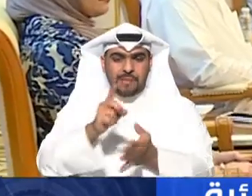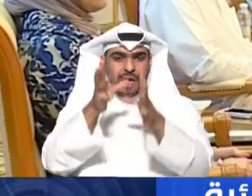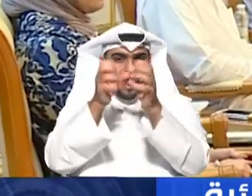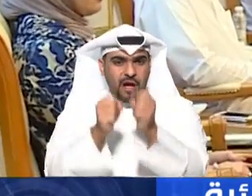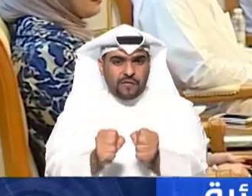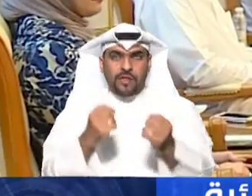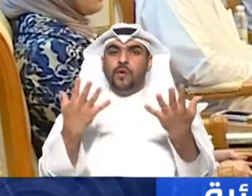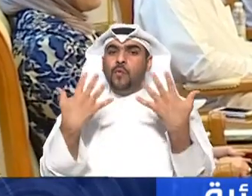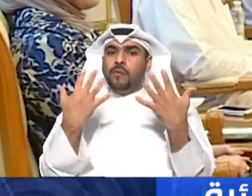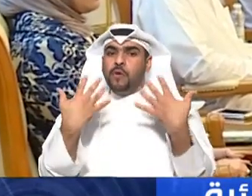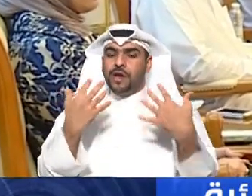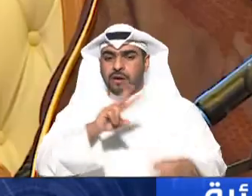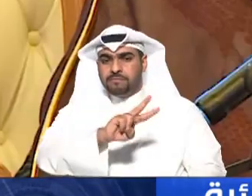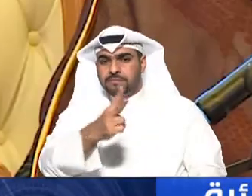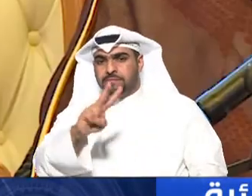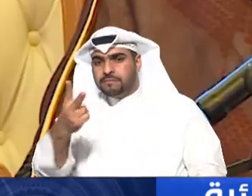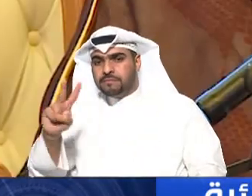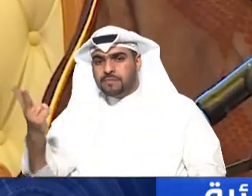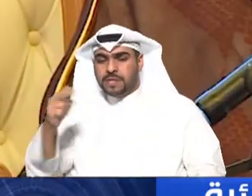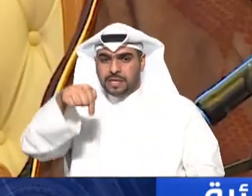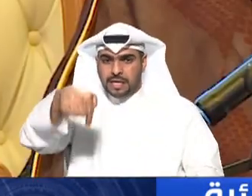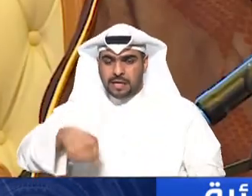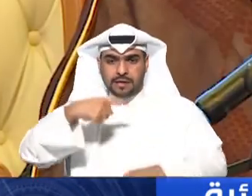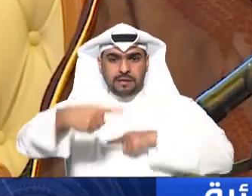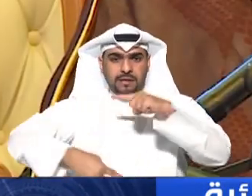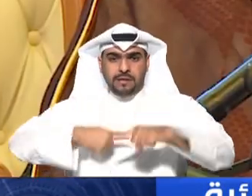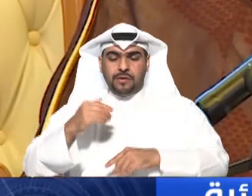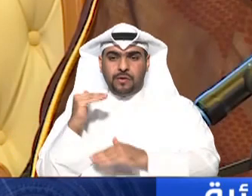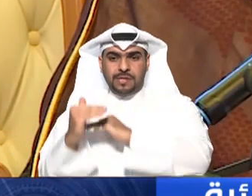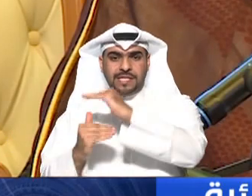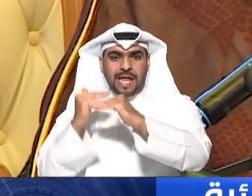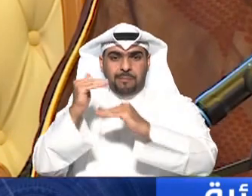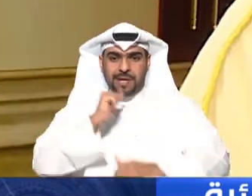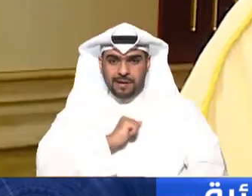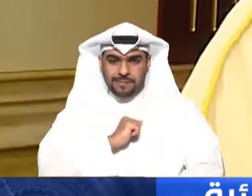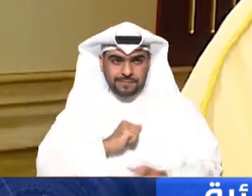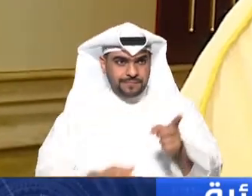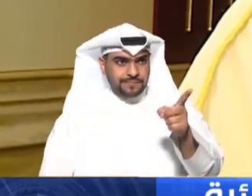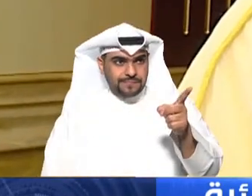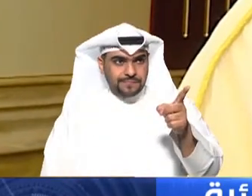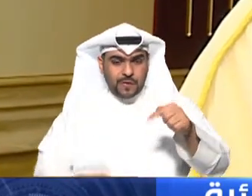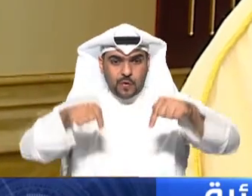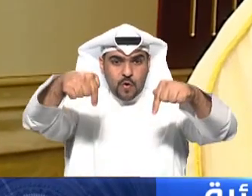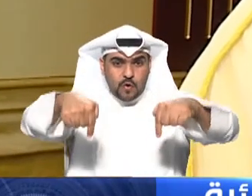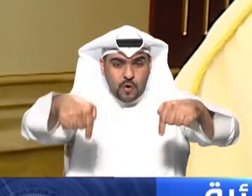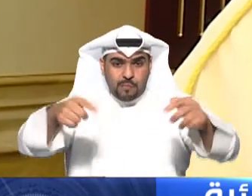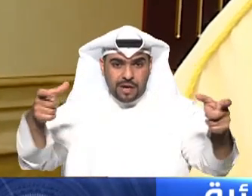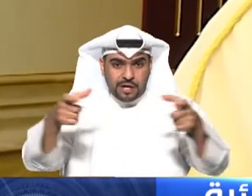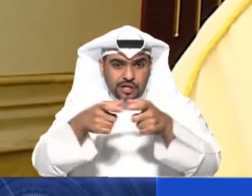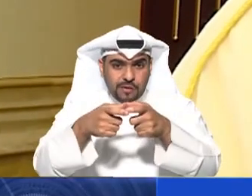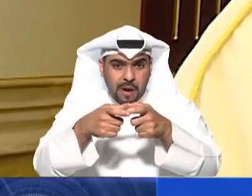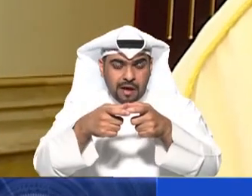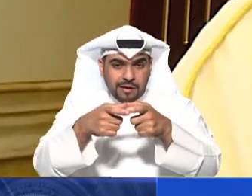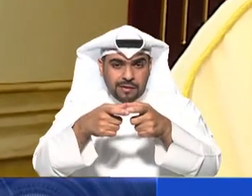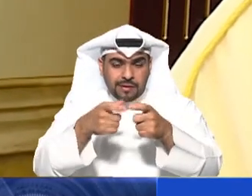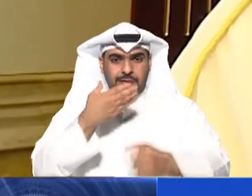والمناخ والتطورات التي تشهدها مجالات وآفاق التنمية المستدامة. اليوم تم التداول بالاستمرار